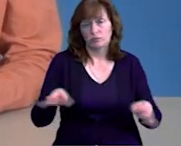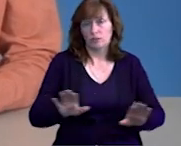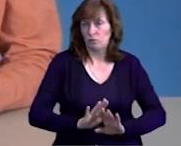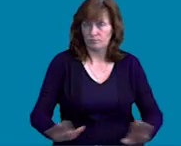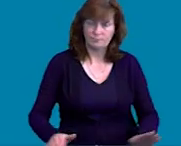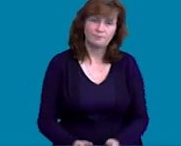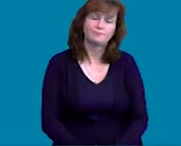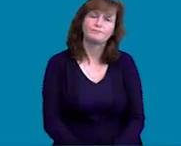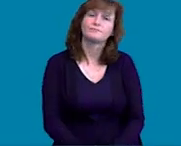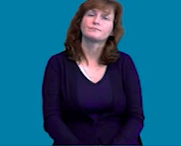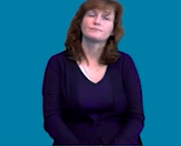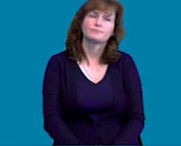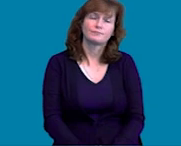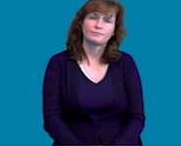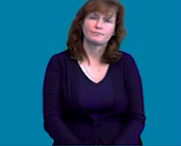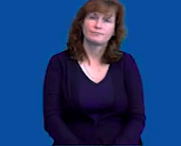рекомендує.